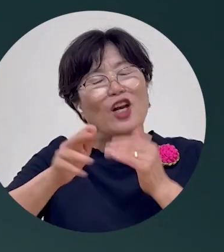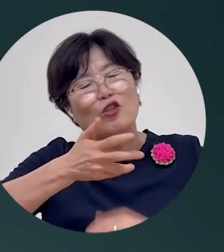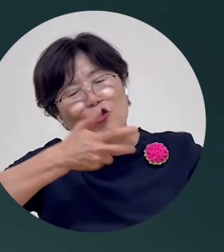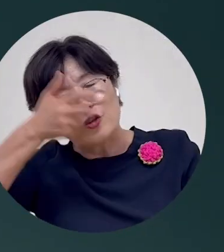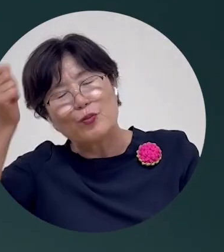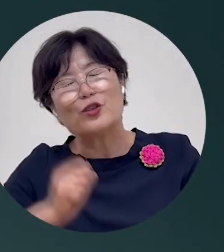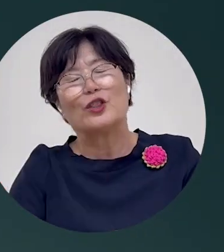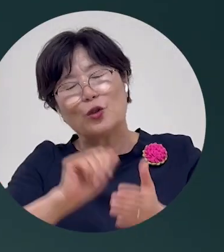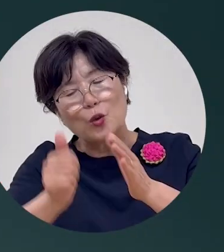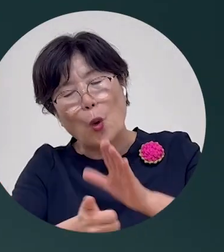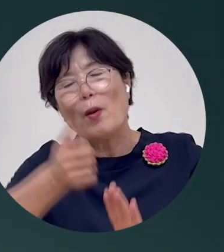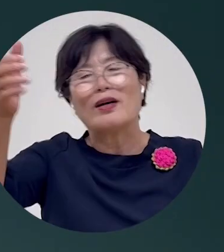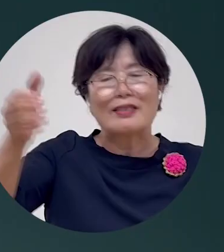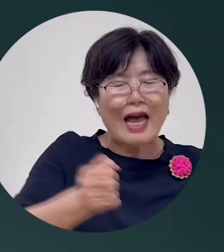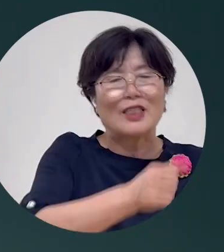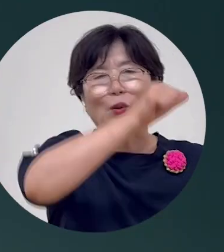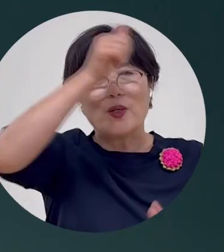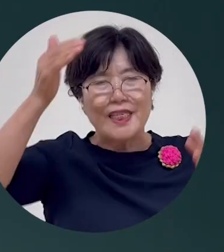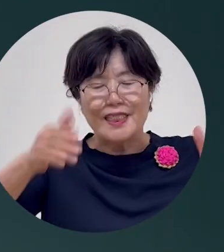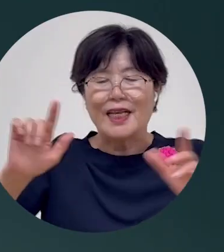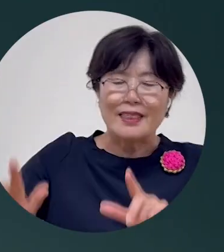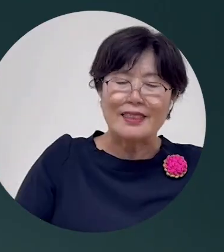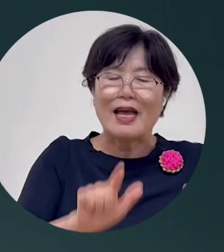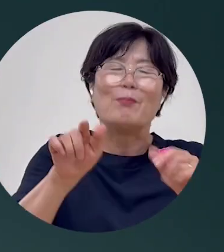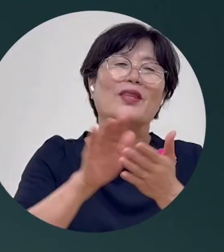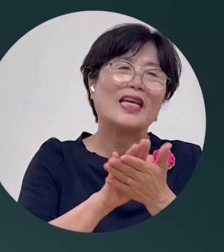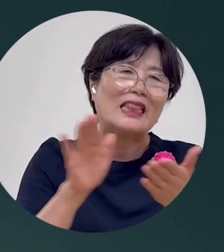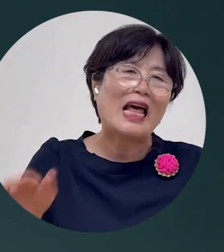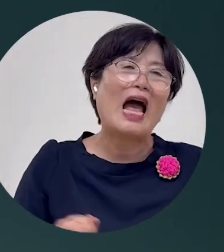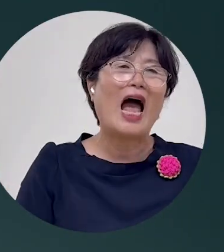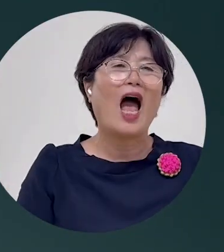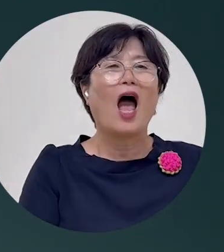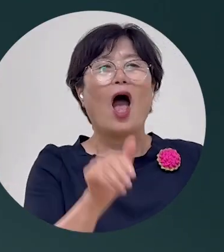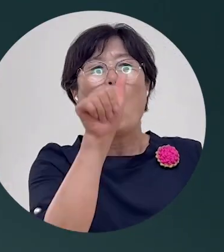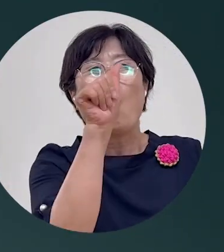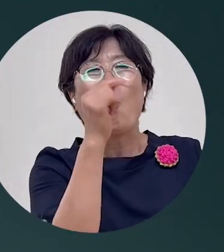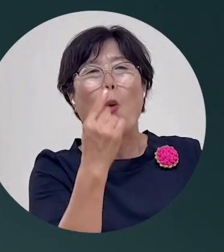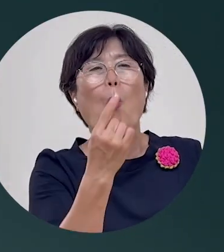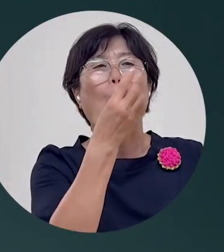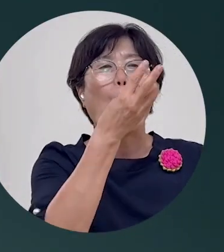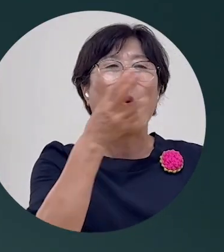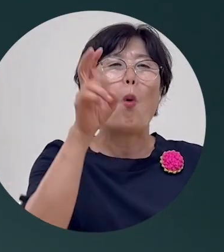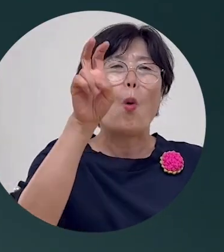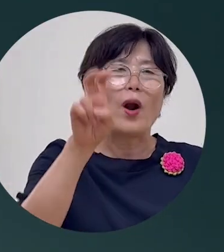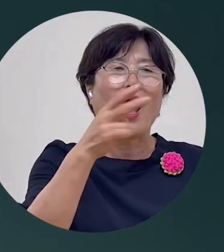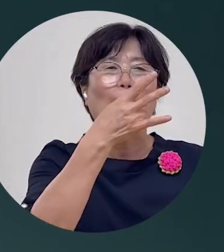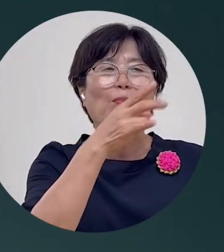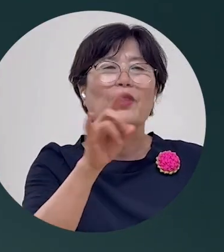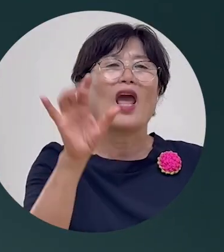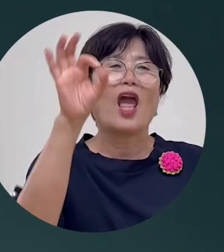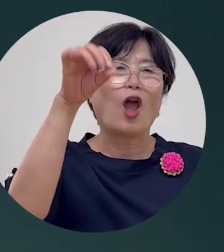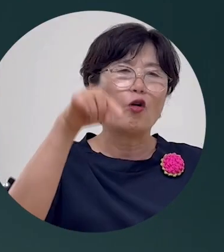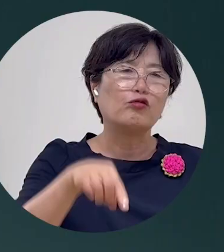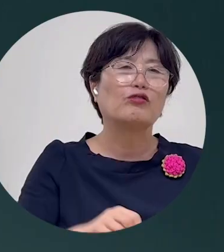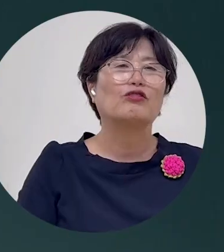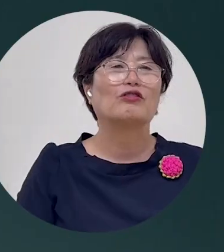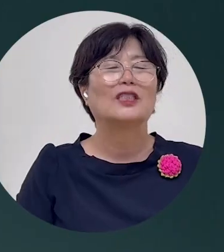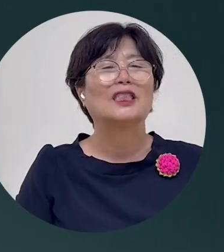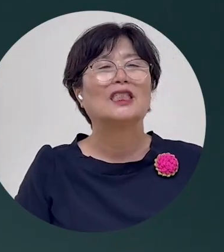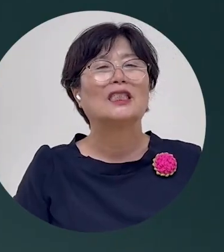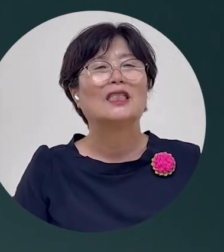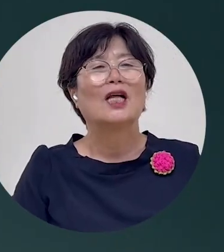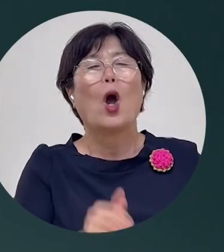자, 여러분, 코람데오. 이 말 들어보셨죠? 코람데오.